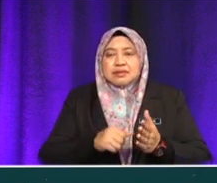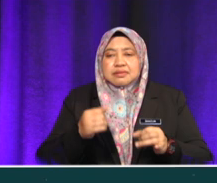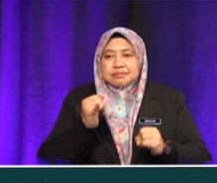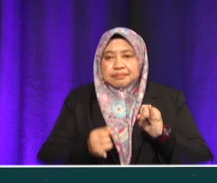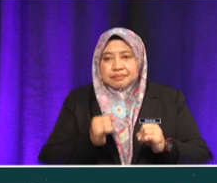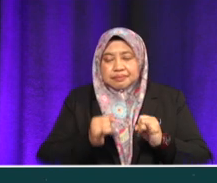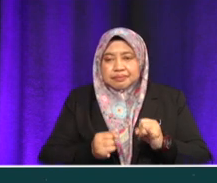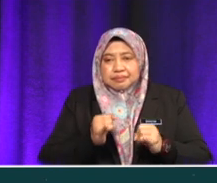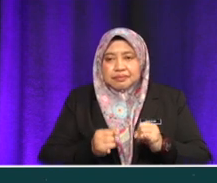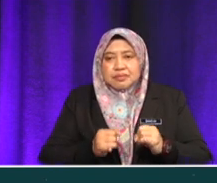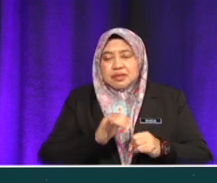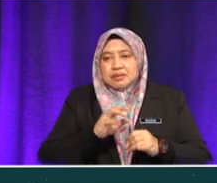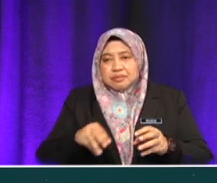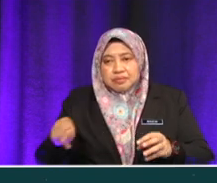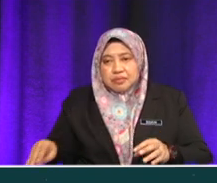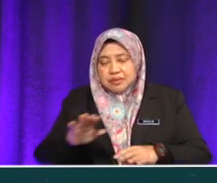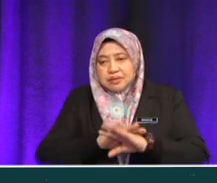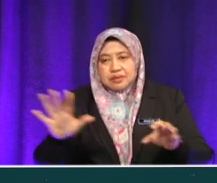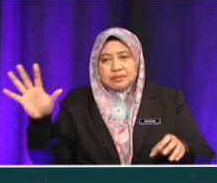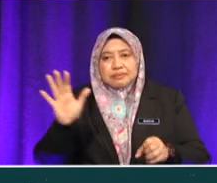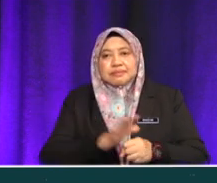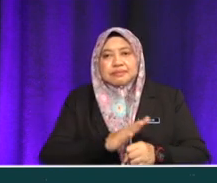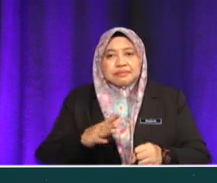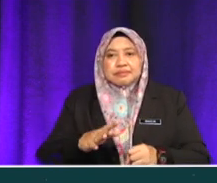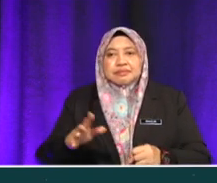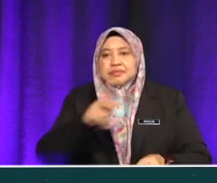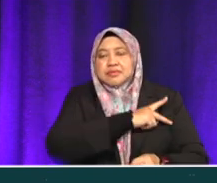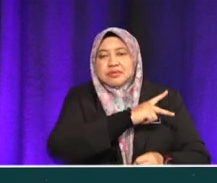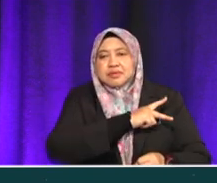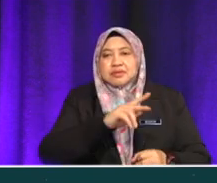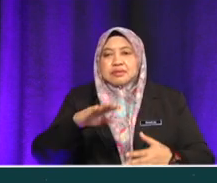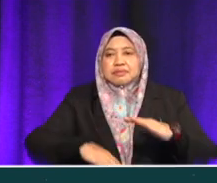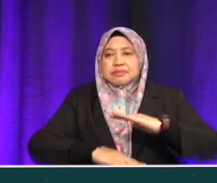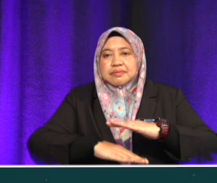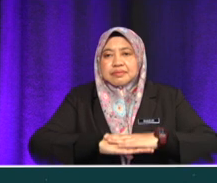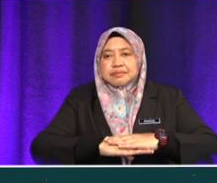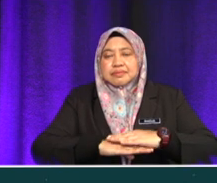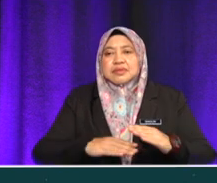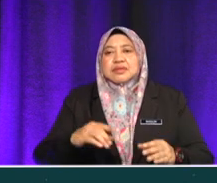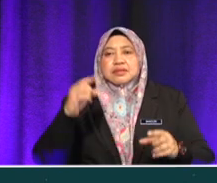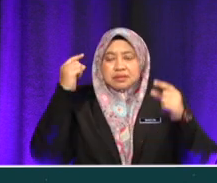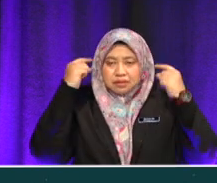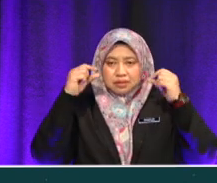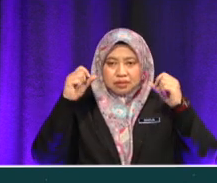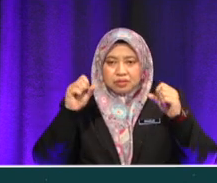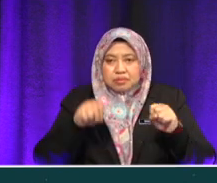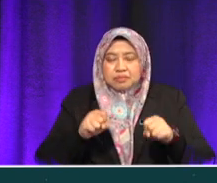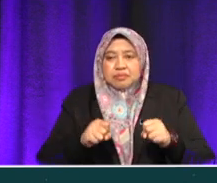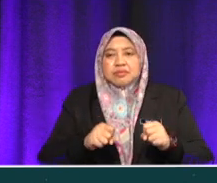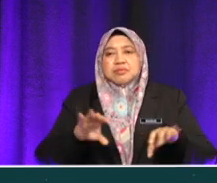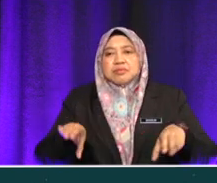murid masih tidak mencapai penguasaan minimal guru boleh membuat tindakan susulan karena